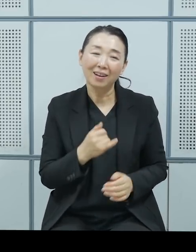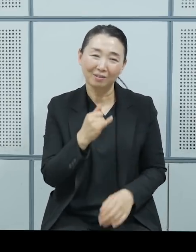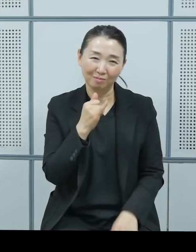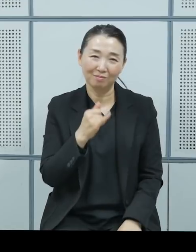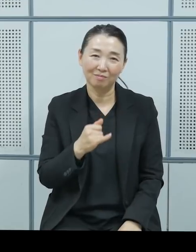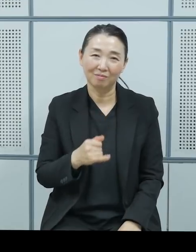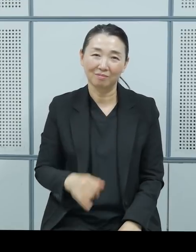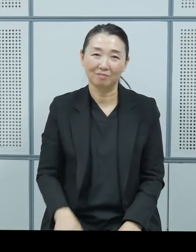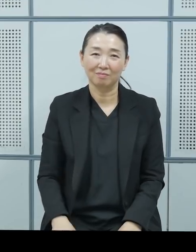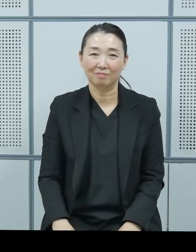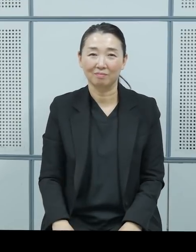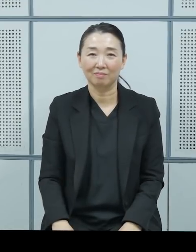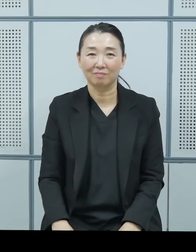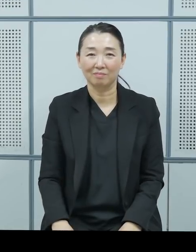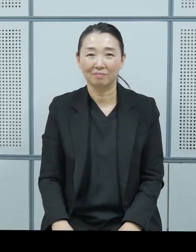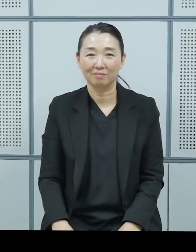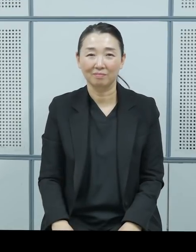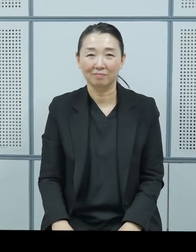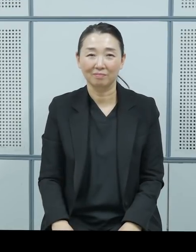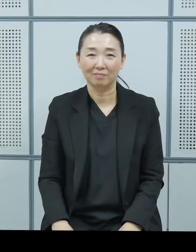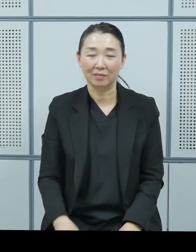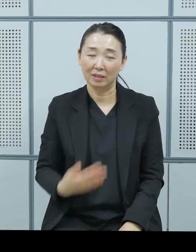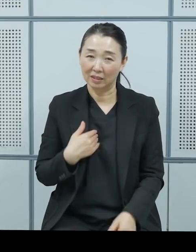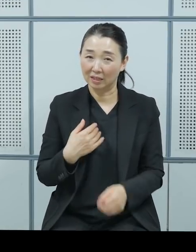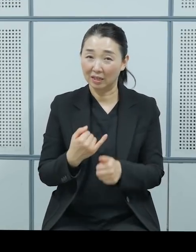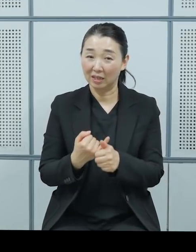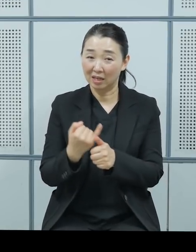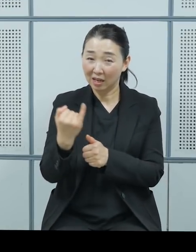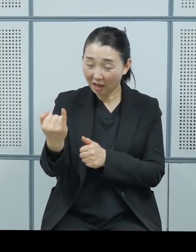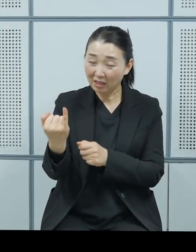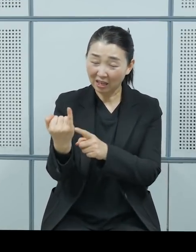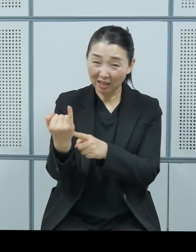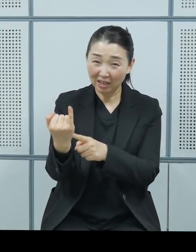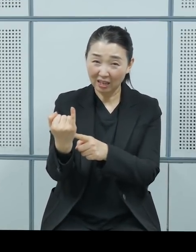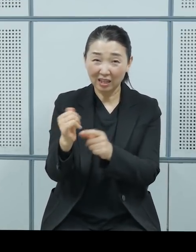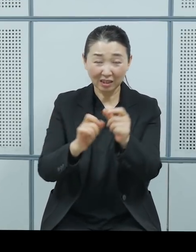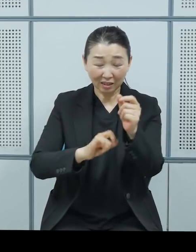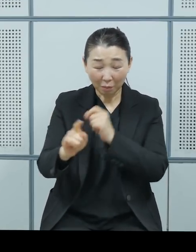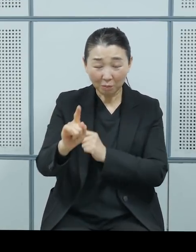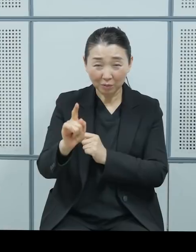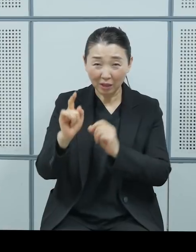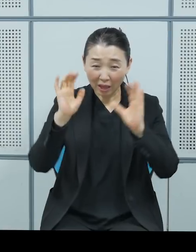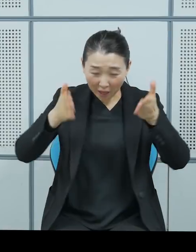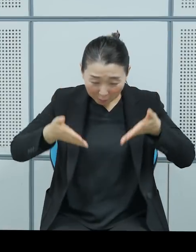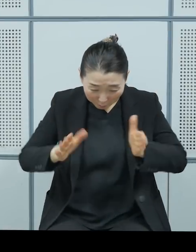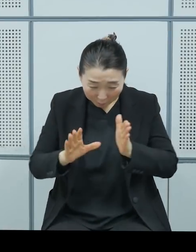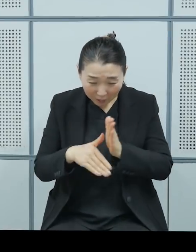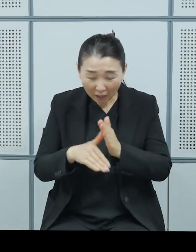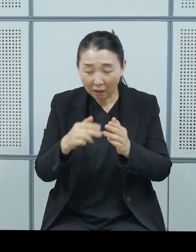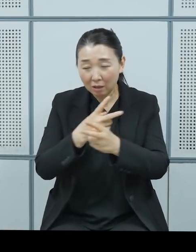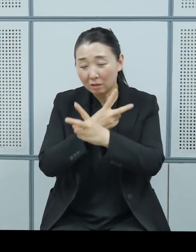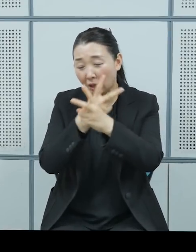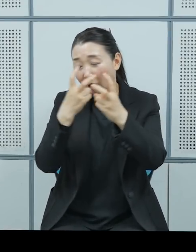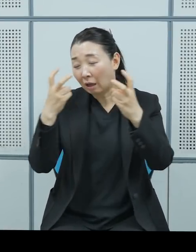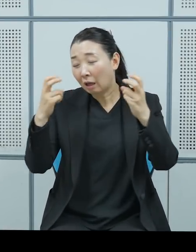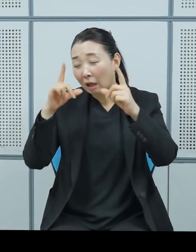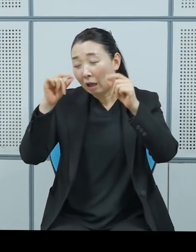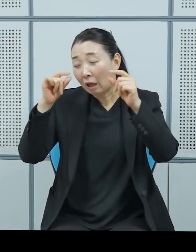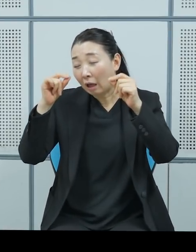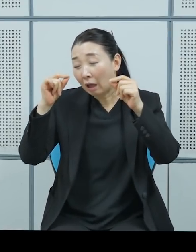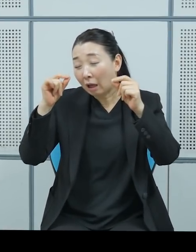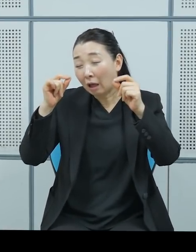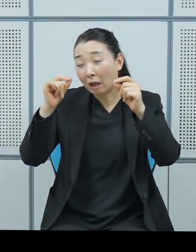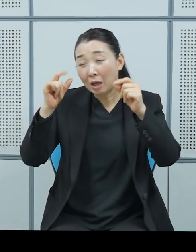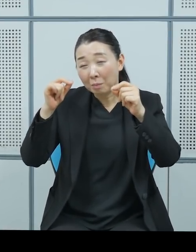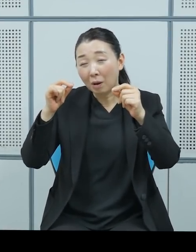그러니까 저는 아내들이 출산을 하고 난 뒤에 잠 못 자서 이렇게 히스테리를 부리고 산후